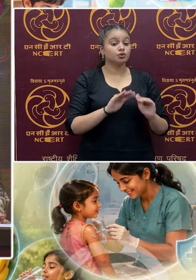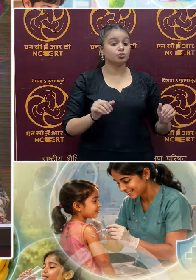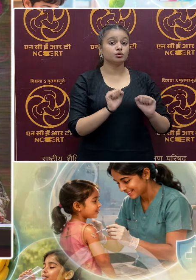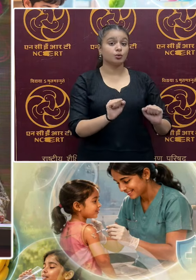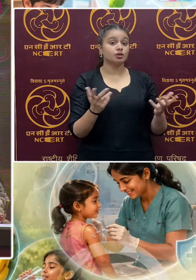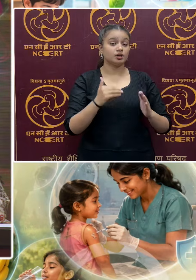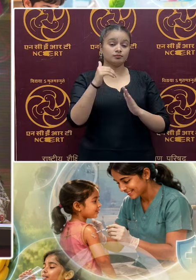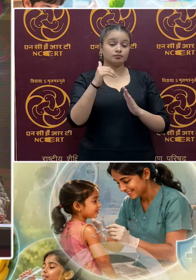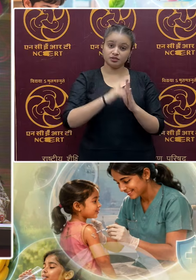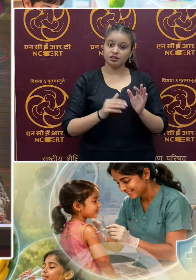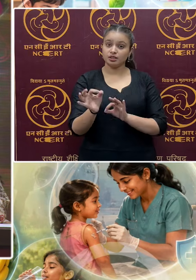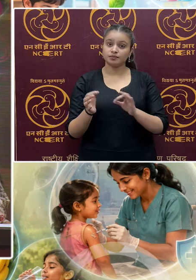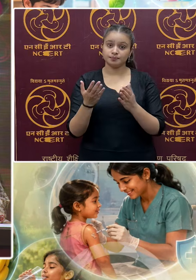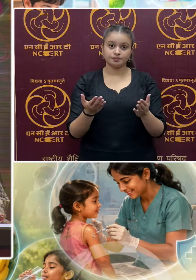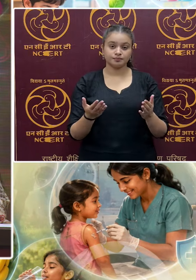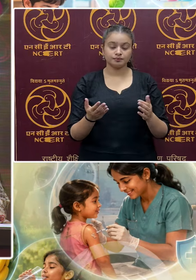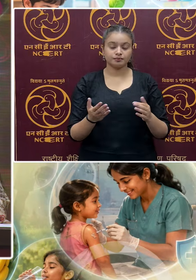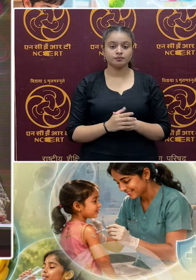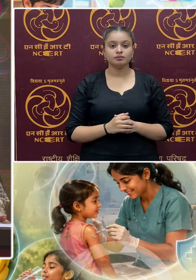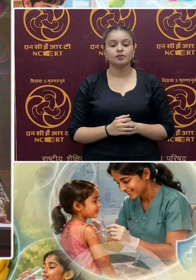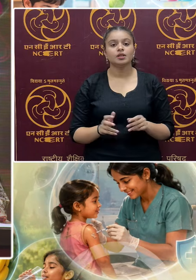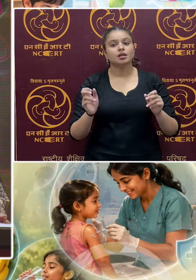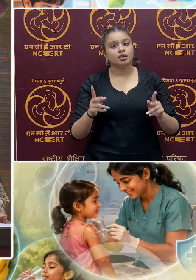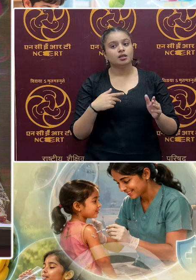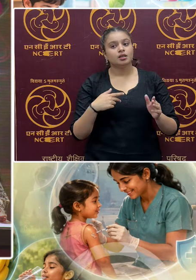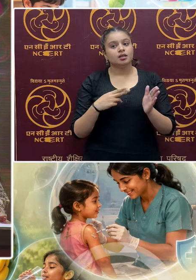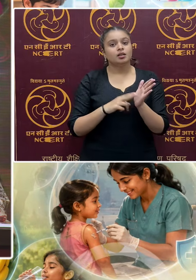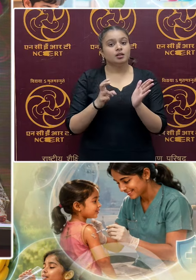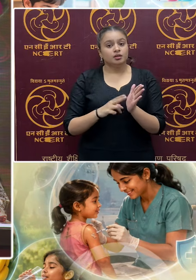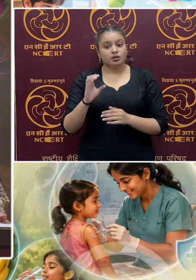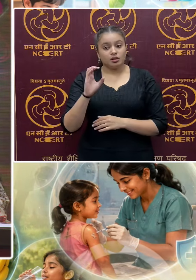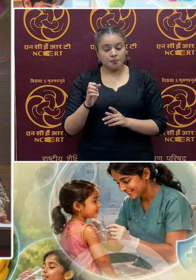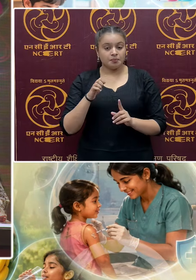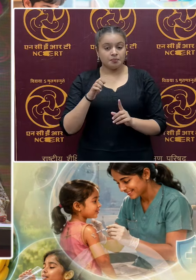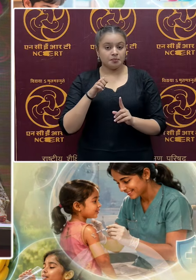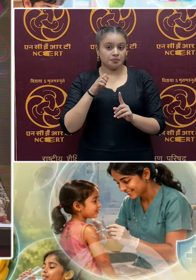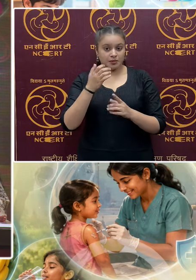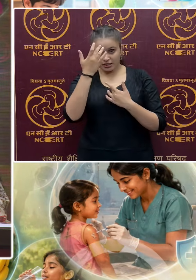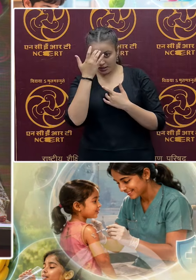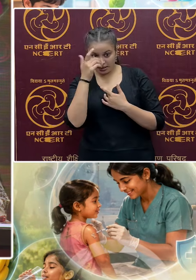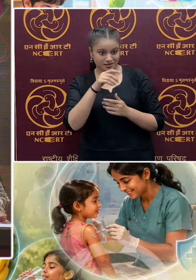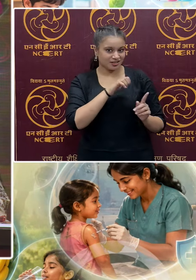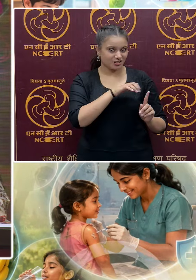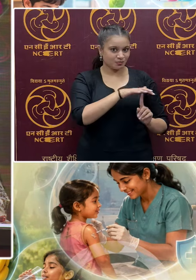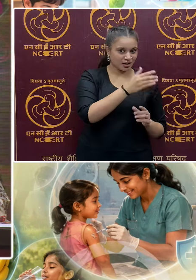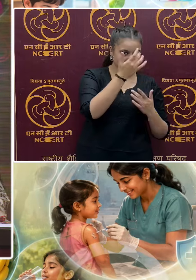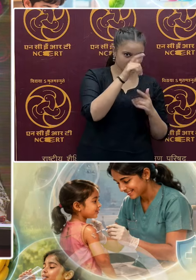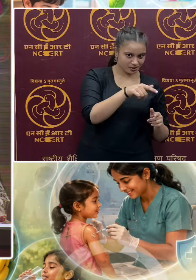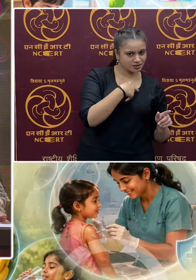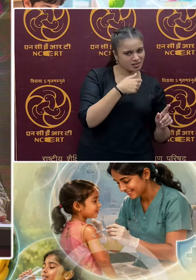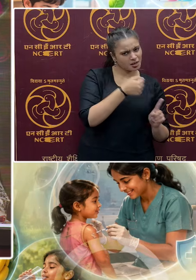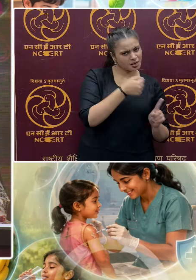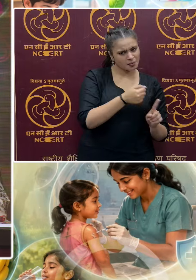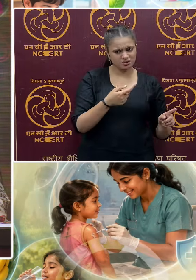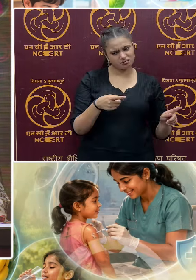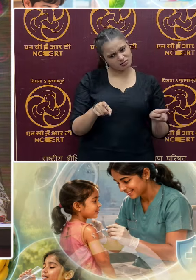डिटेल? सो नॉन कम्युनिकेबल डिजीज़, जैसे सर ने बताया, कम्युनिकेबल डिजीज़ का इम्पैक्ट ऑलमोस्ट